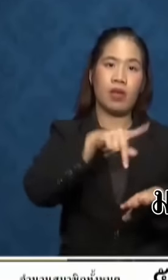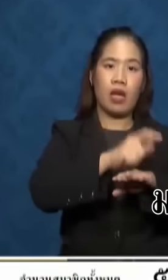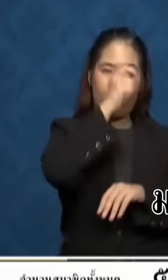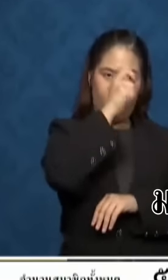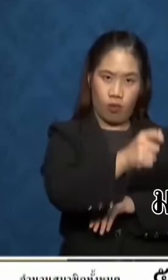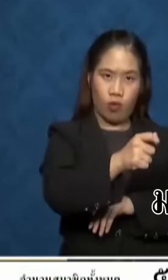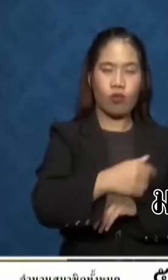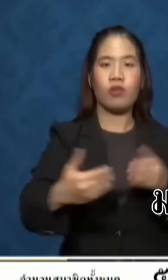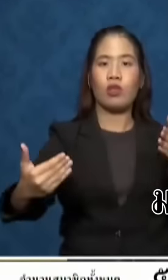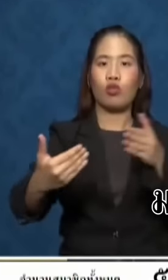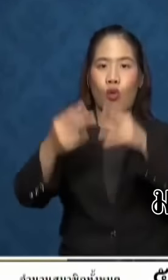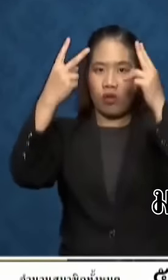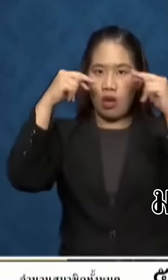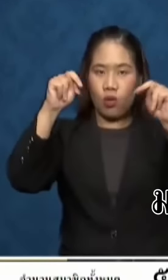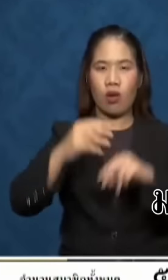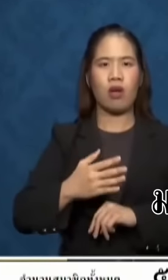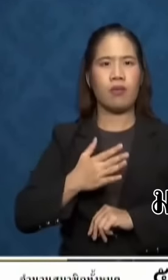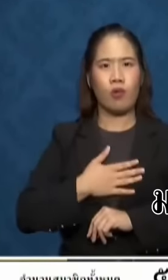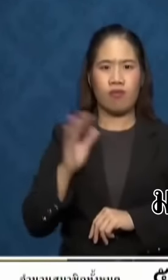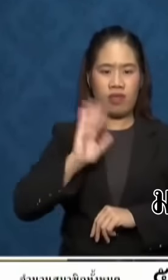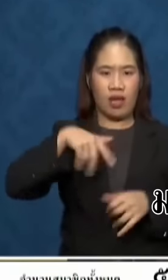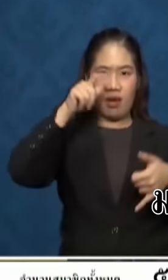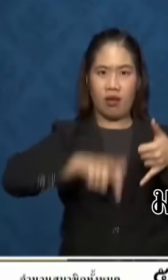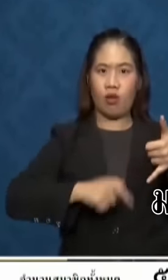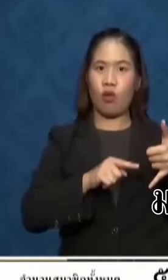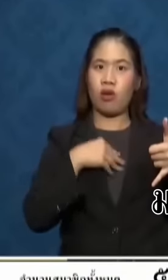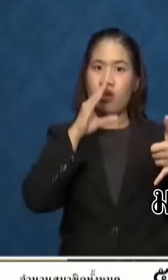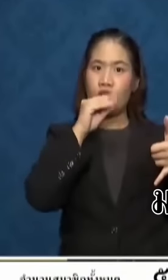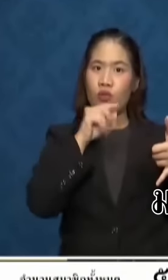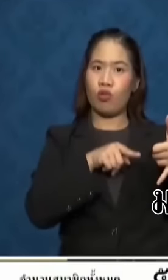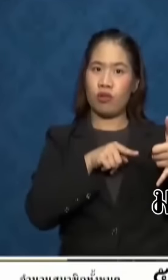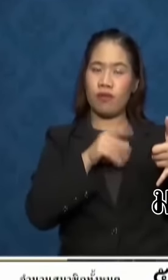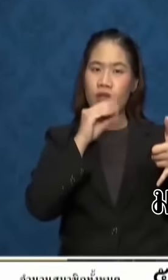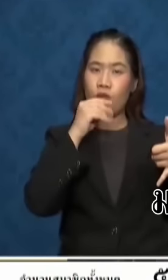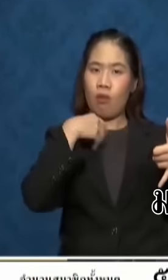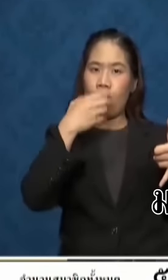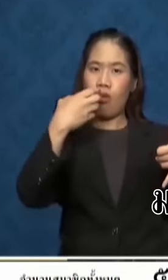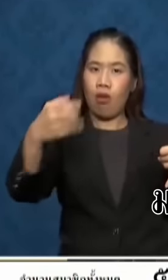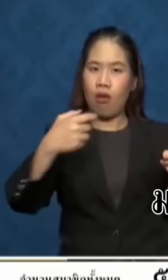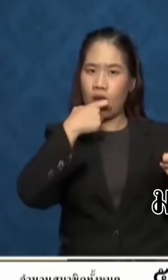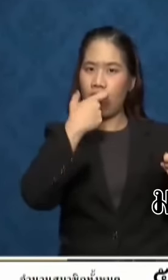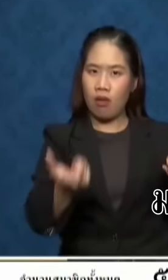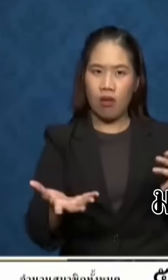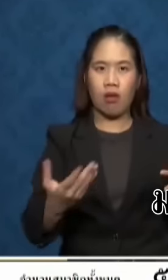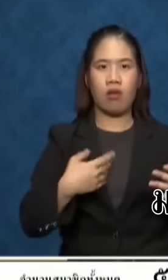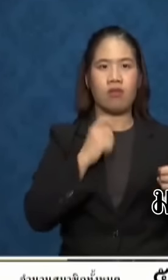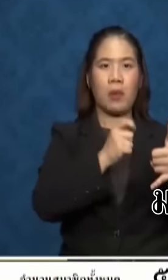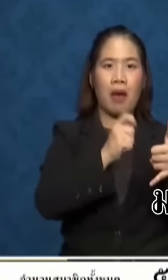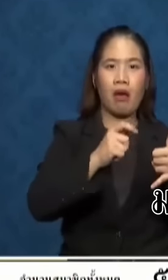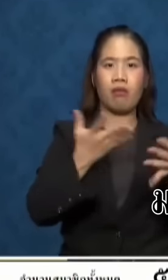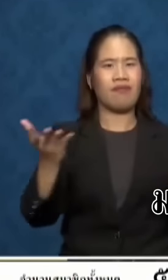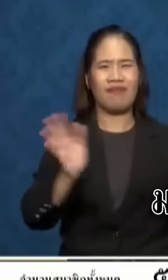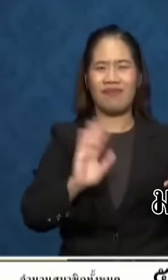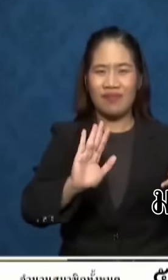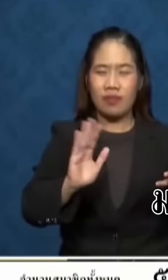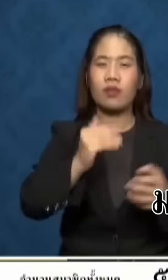เพเรีนทนยกผมไม่ใช่คนที่พูดว่าน้ำลาย รายวัน ลัมบาไปเรื่อยอยไมใช่ครัท่านคร